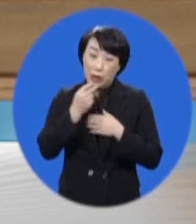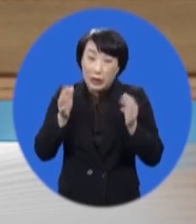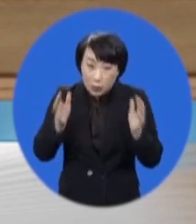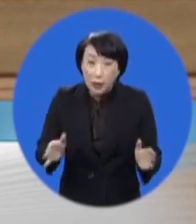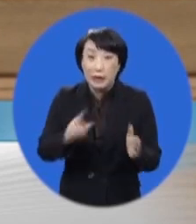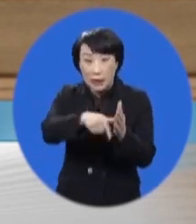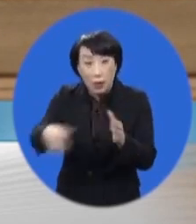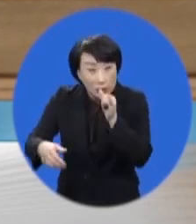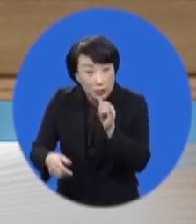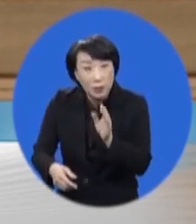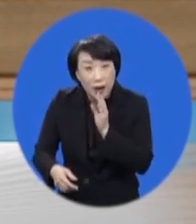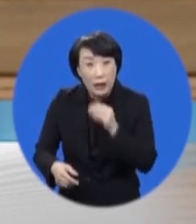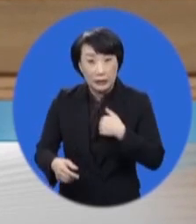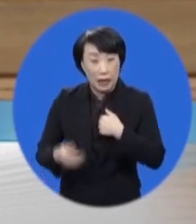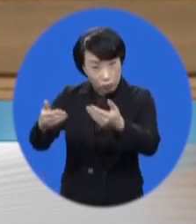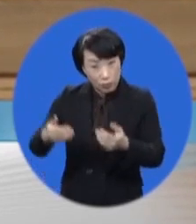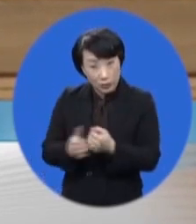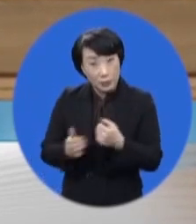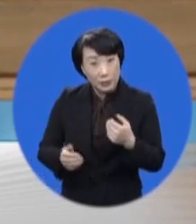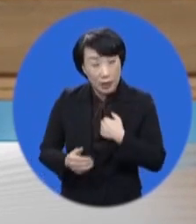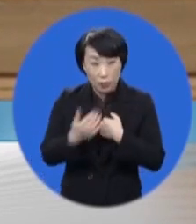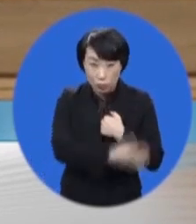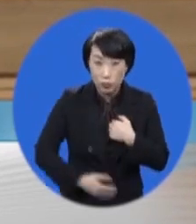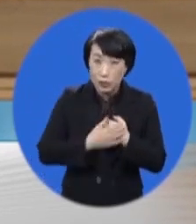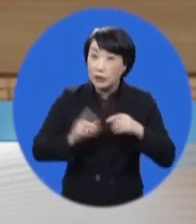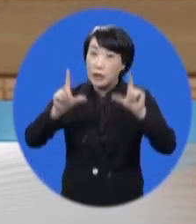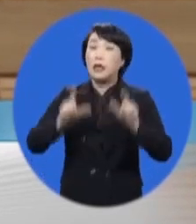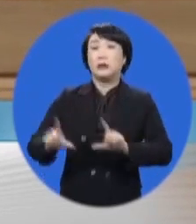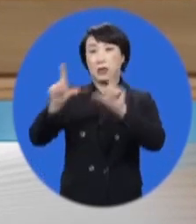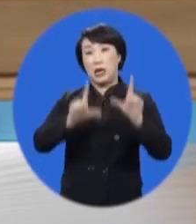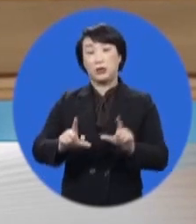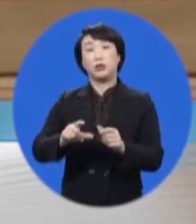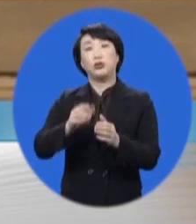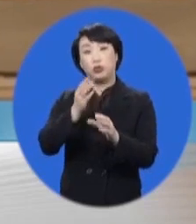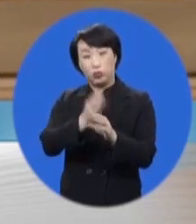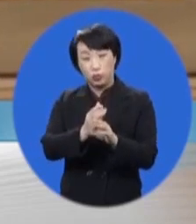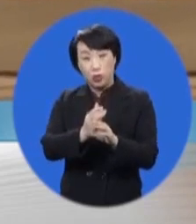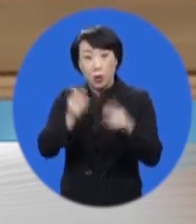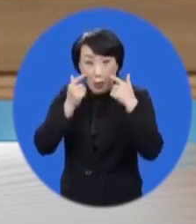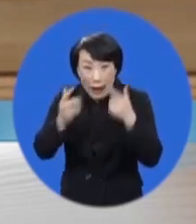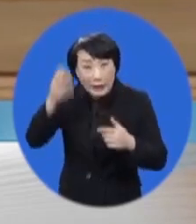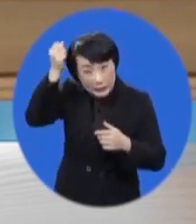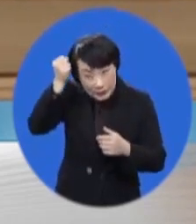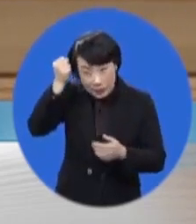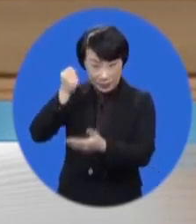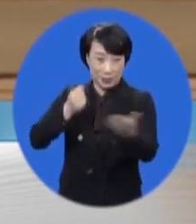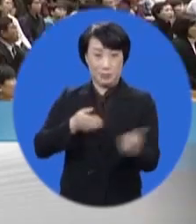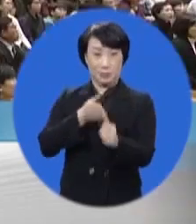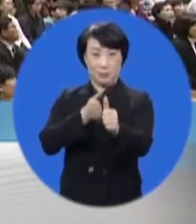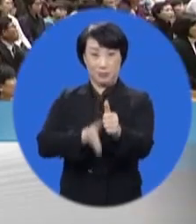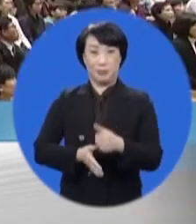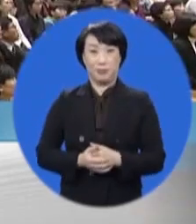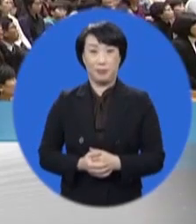있고 세월은 나에게 줬기 때문에 육신의 날들을 살고 있음을 확실하게 인지하시기를